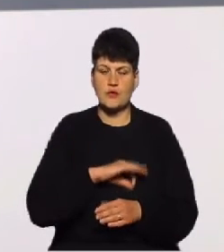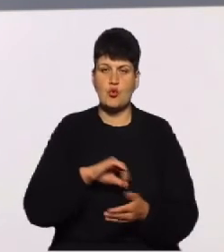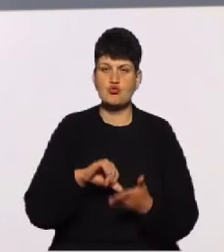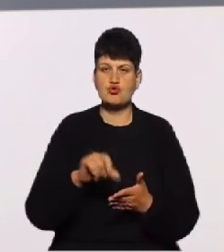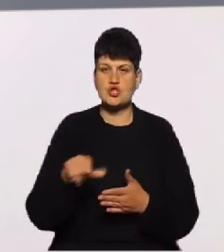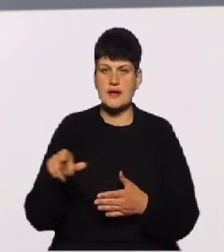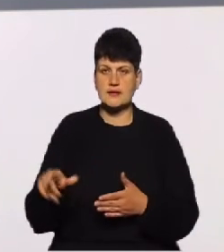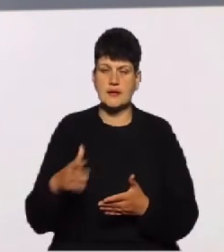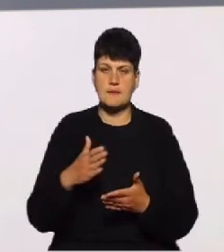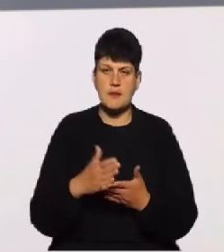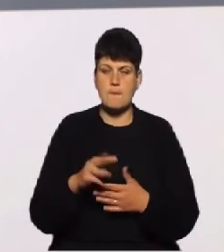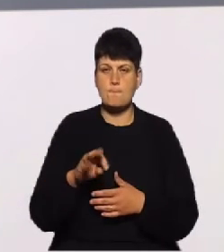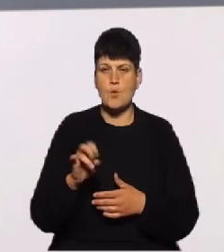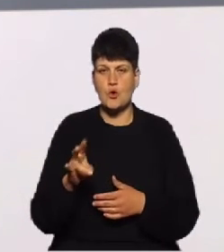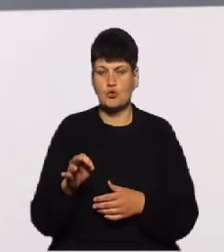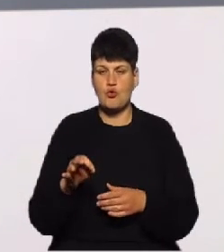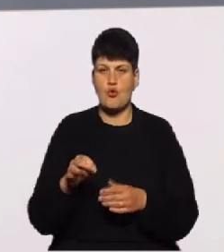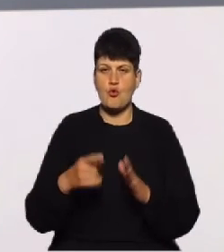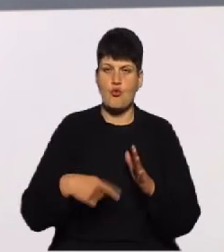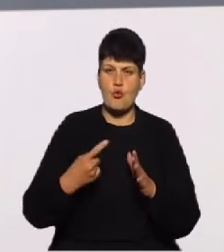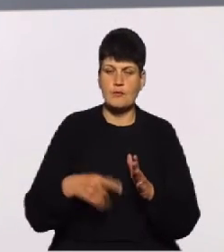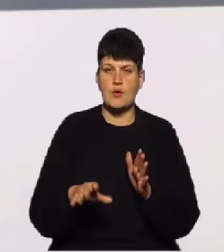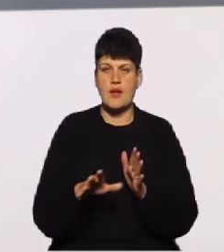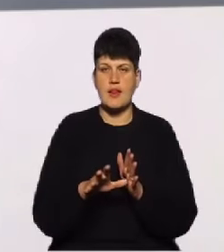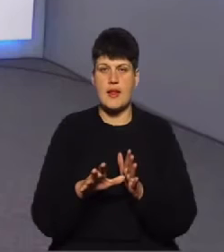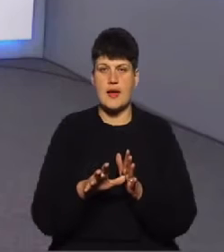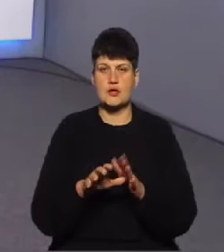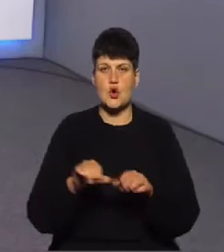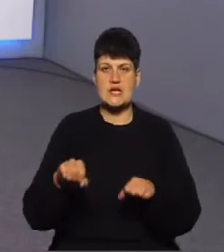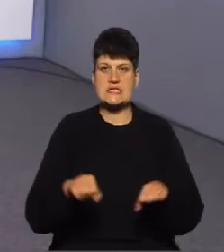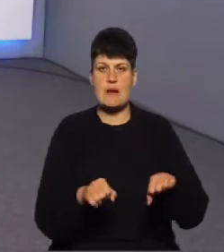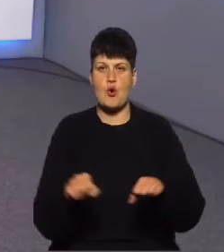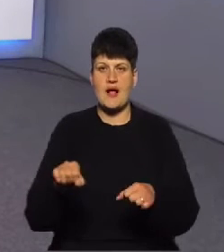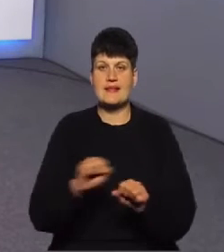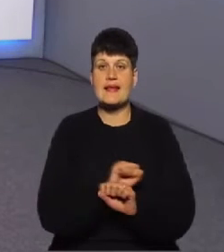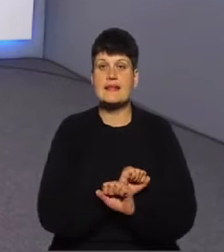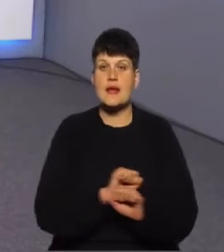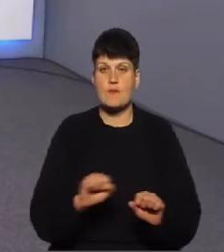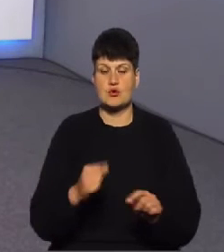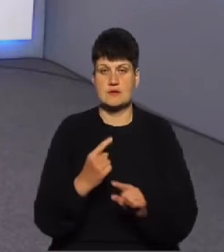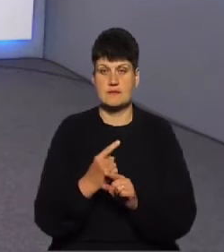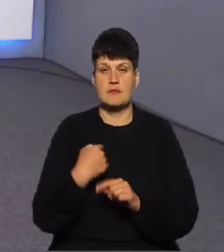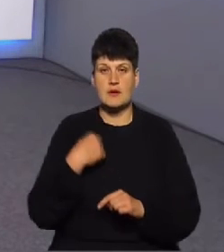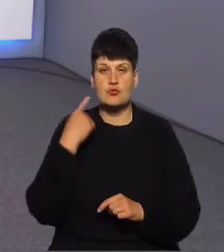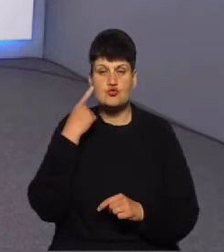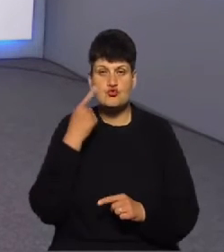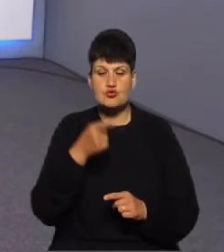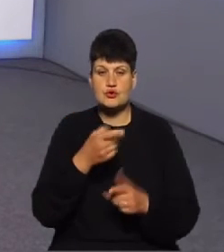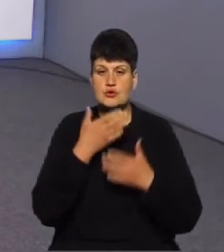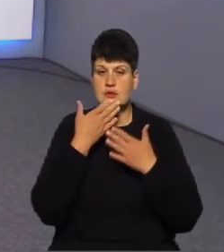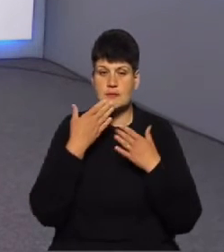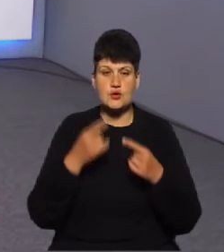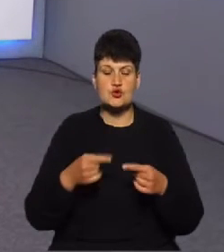мають моноколесо або електросамокати, не можна, заборонено. Ми почули, що немає чіткого